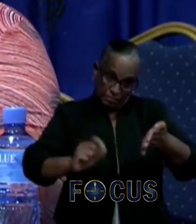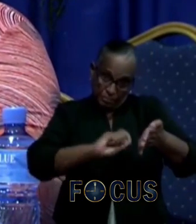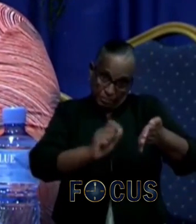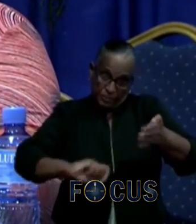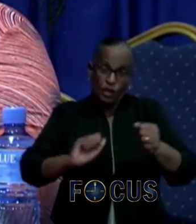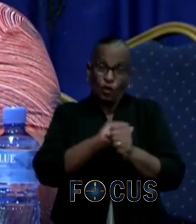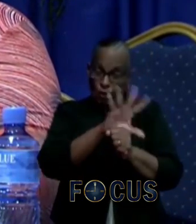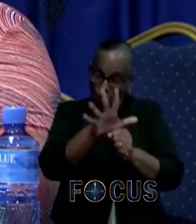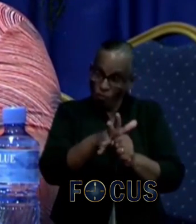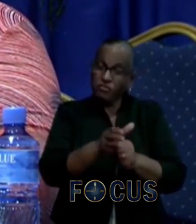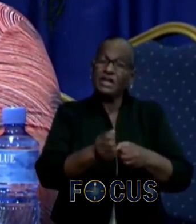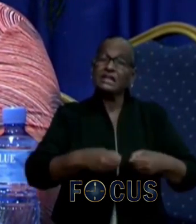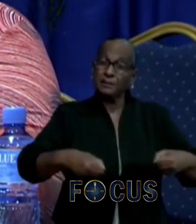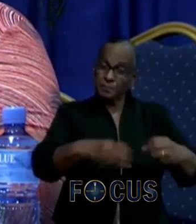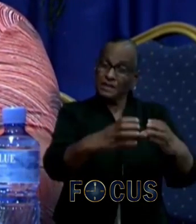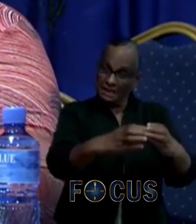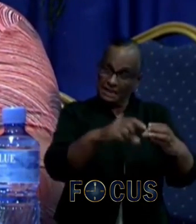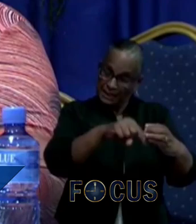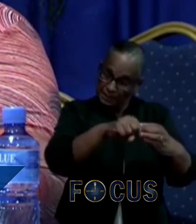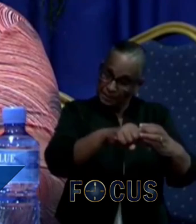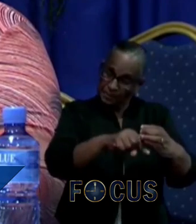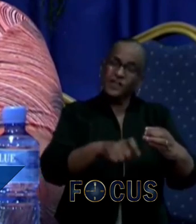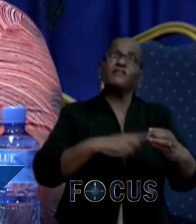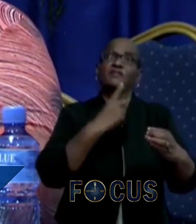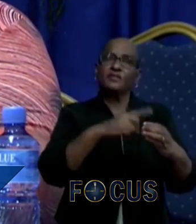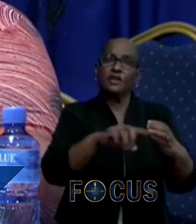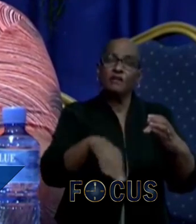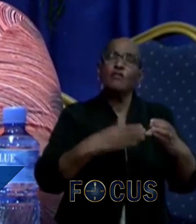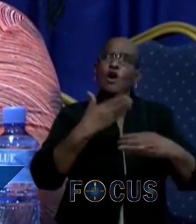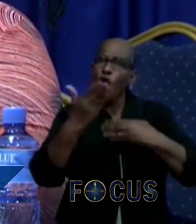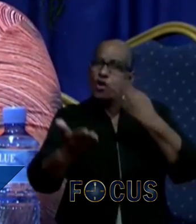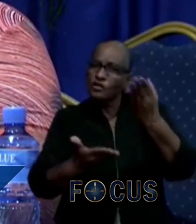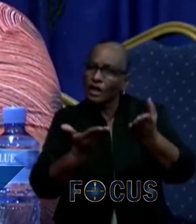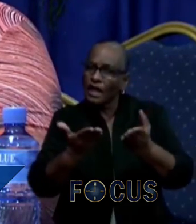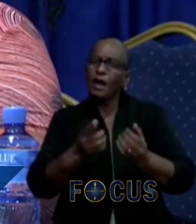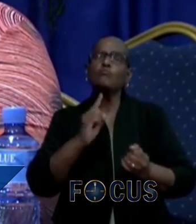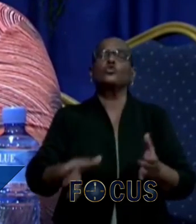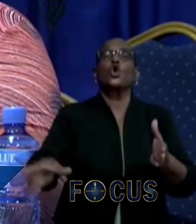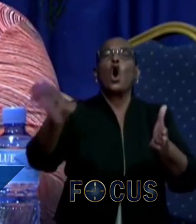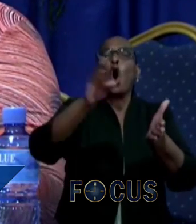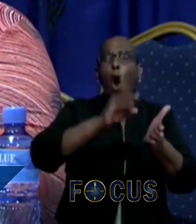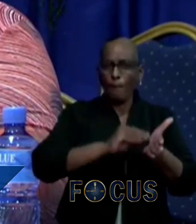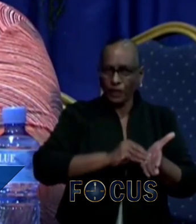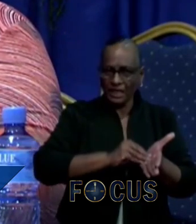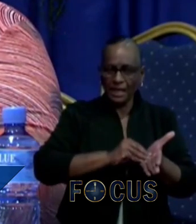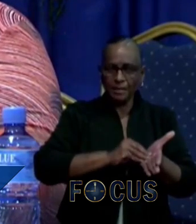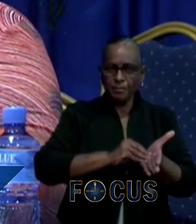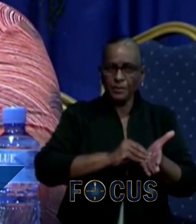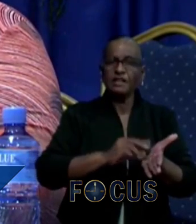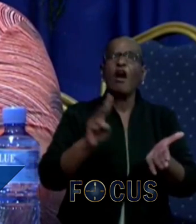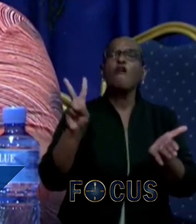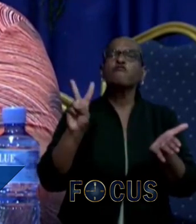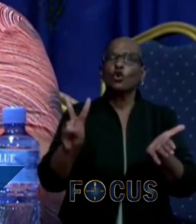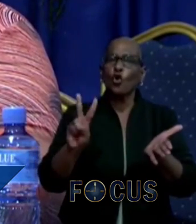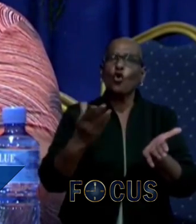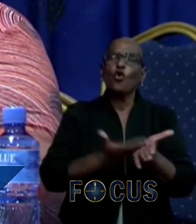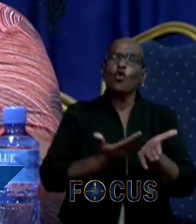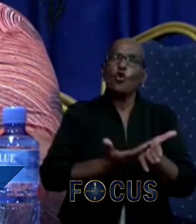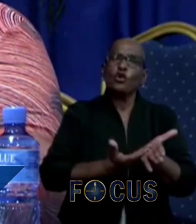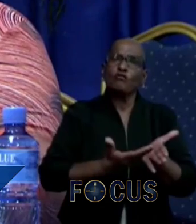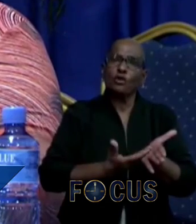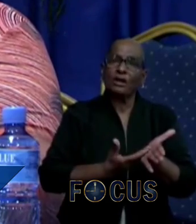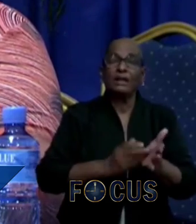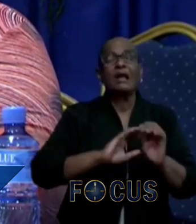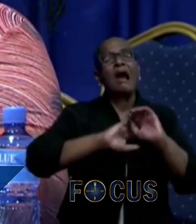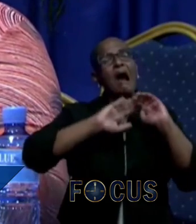het COVID-management heeft aangegeven, die moeten worden opgenomen binnen de vergunningsvoorwaarden, dat we die te